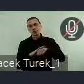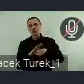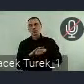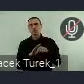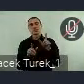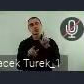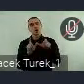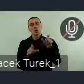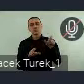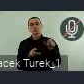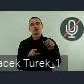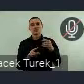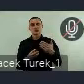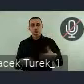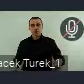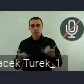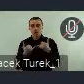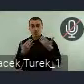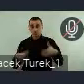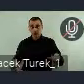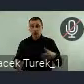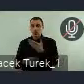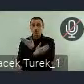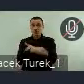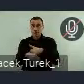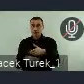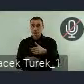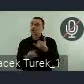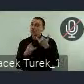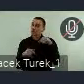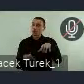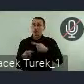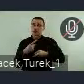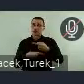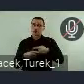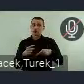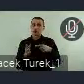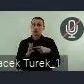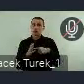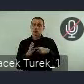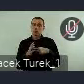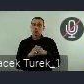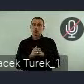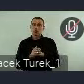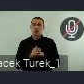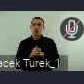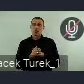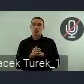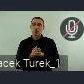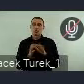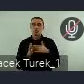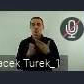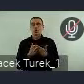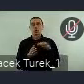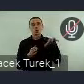osób po amputacjach to wtedy Będziecie mieli grupy osób z niepełnosprawnościami bardzo Zresztą sprawnych natomiast jak prowadzić normalny